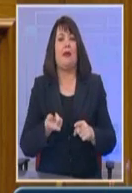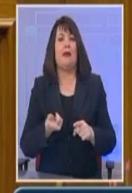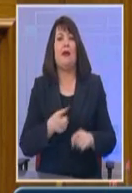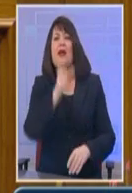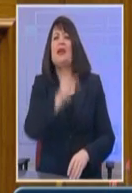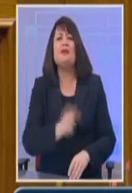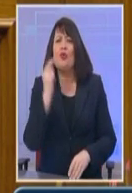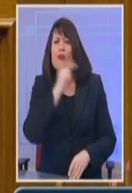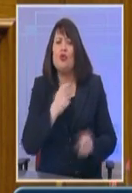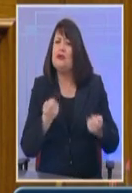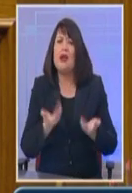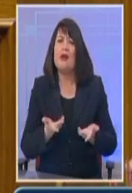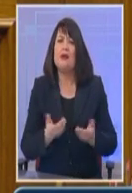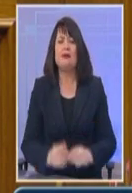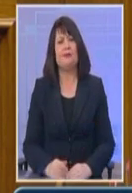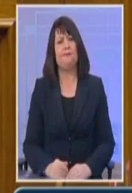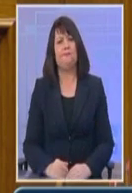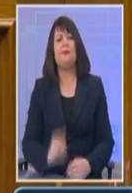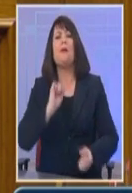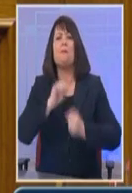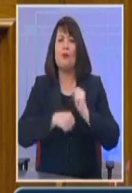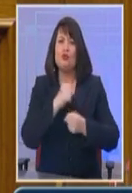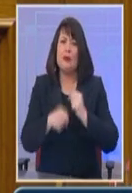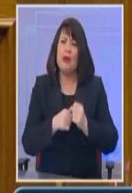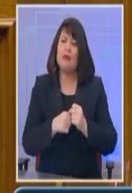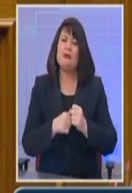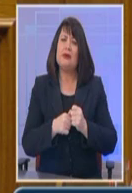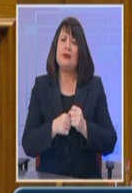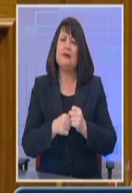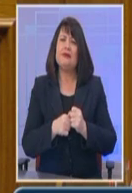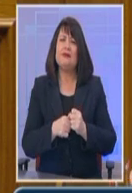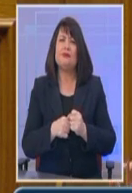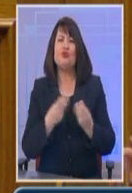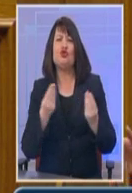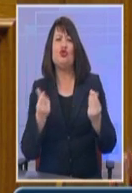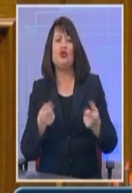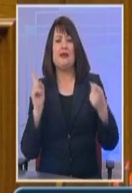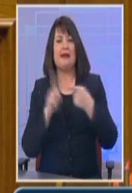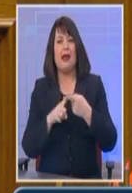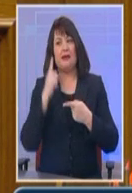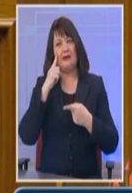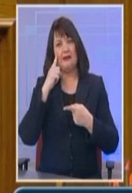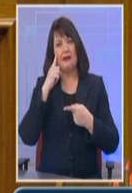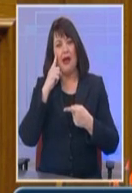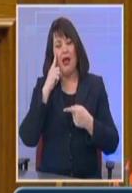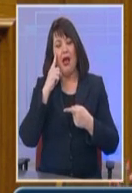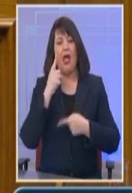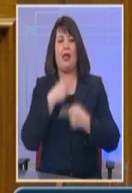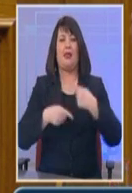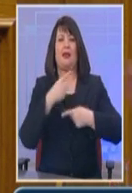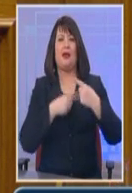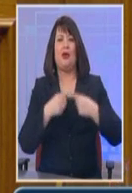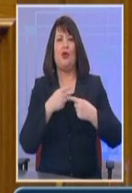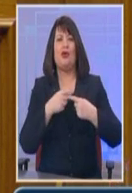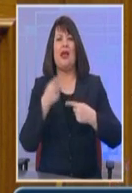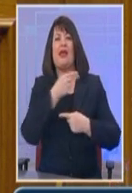εσείς τι κάνατε? Προσπαθήσατε να αξιοποιήσετε επικοινωνιακά τη συνάντηση αυτή δήθεν για την